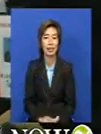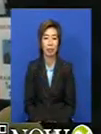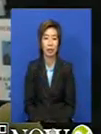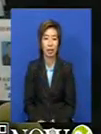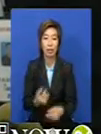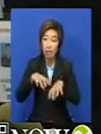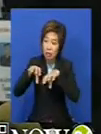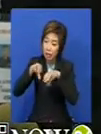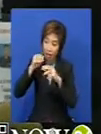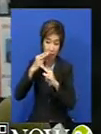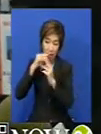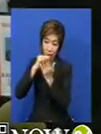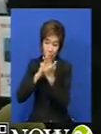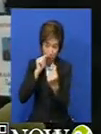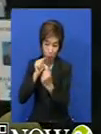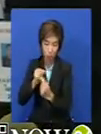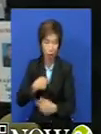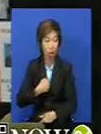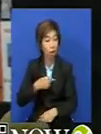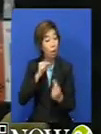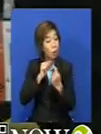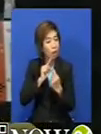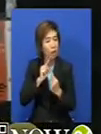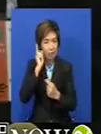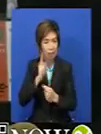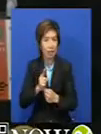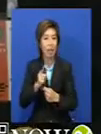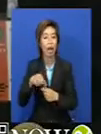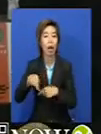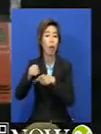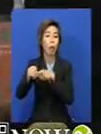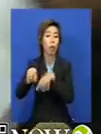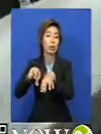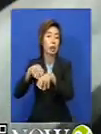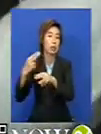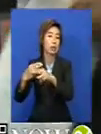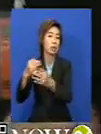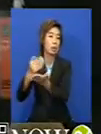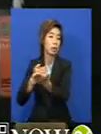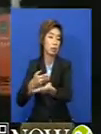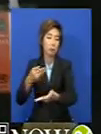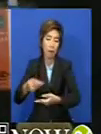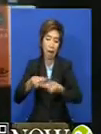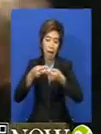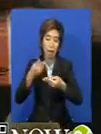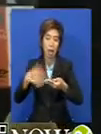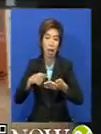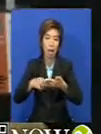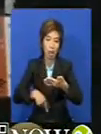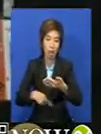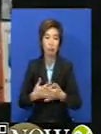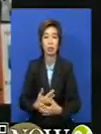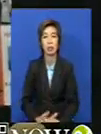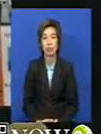ลงต ั ว เป็นยังไงก็ไม่รู้มันลงตัวมาตั้งแต่ข้างล่างแล้วขอพลเขาปรับมาเนี่ยแล้วก็เ